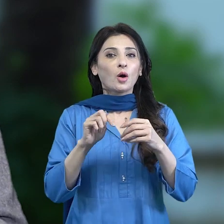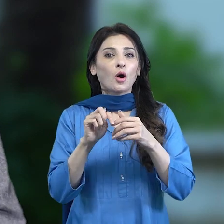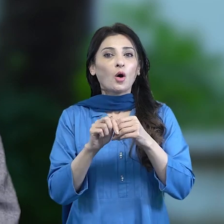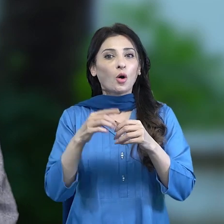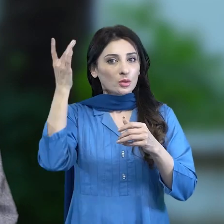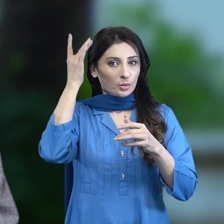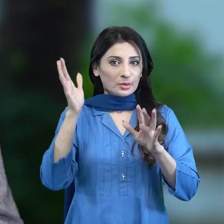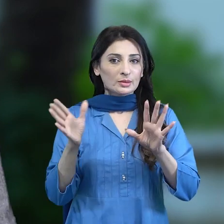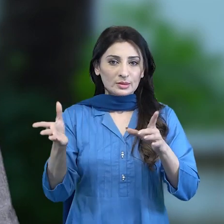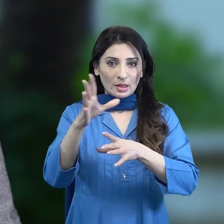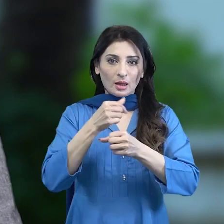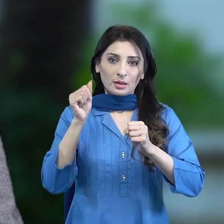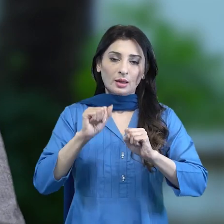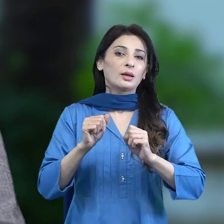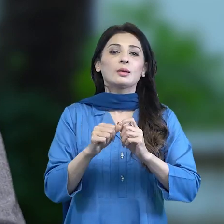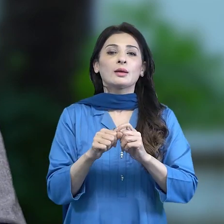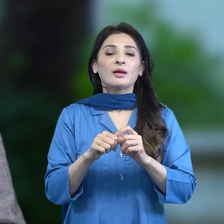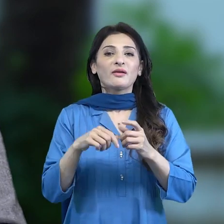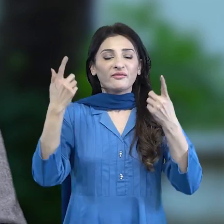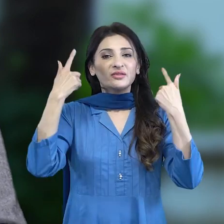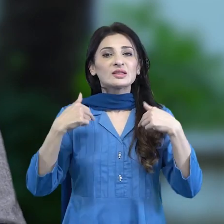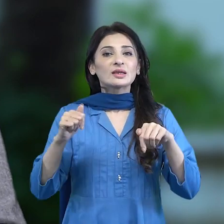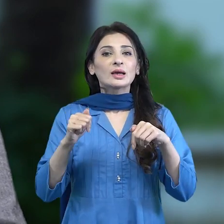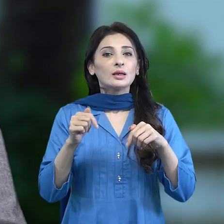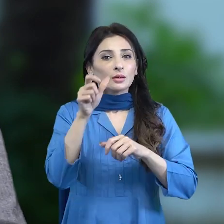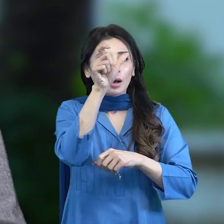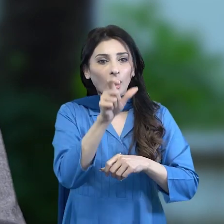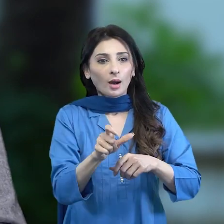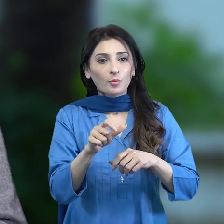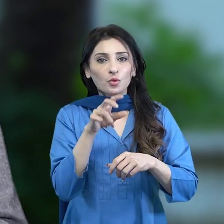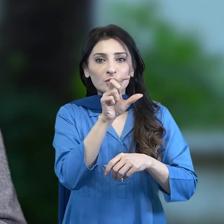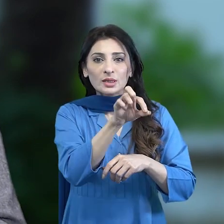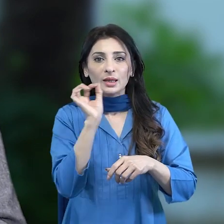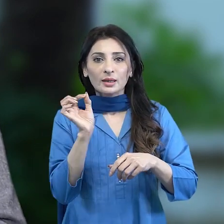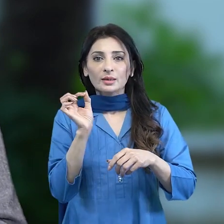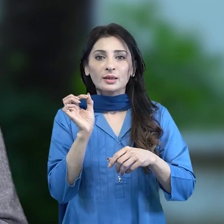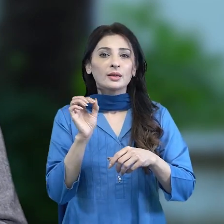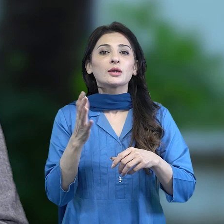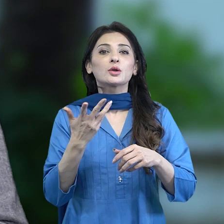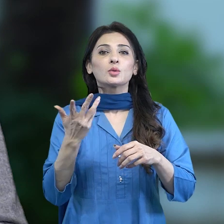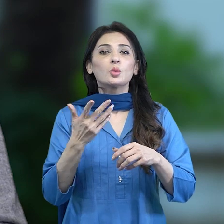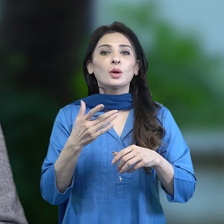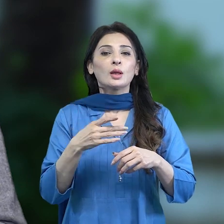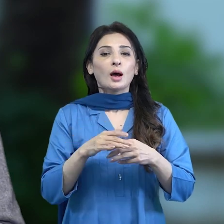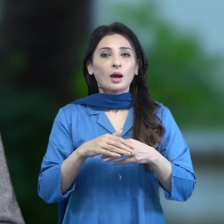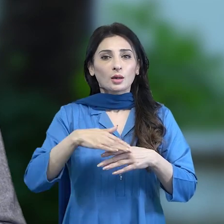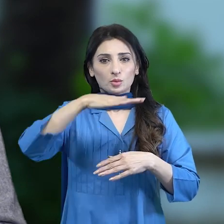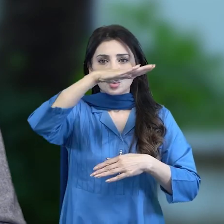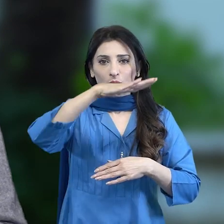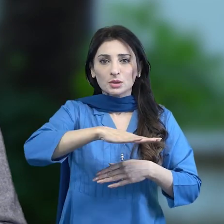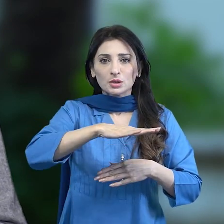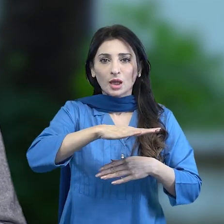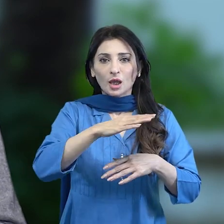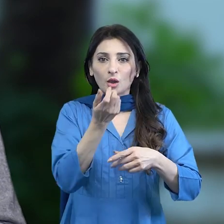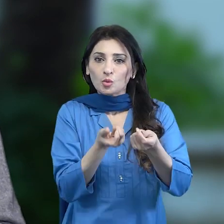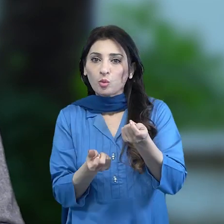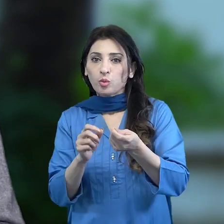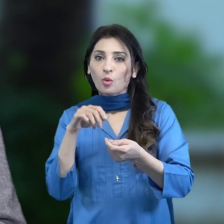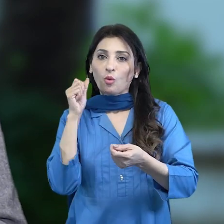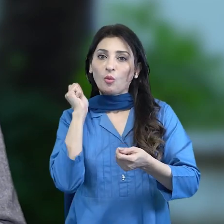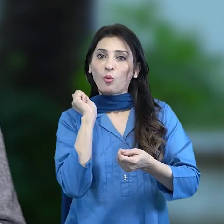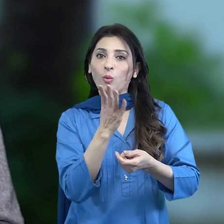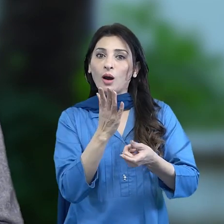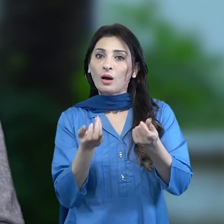थ्रू एंथ्रोपोमेट्रिक डाटा किसी भी गेम के लिए अपने एथलीट को सिलेक्ट करेंगे। सपोज़ अगर वो छोटी हाइट वाला है तो हम उसको फ़ास्ट बॉलर नहीं बना